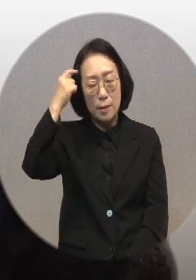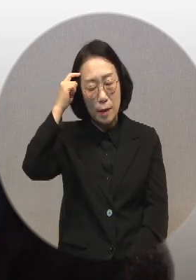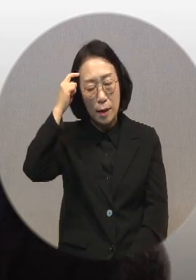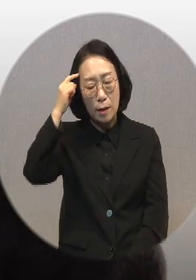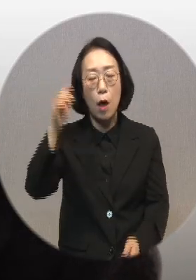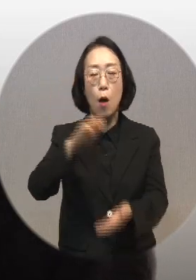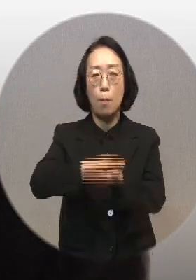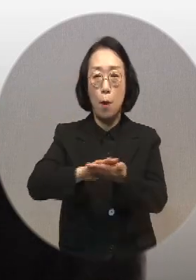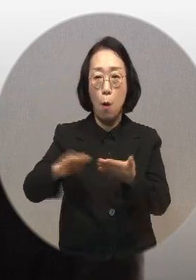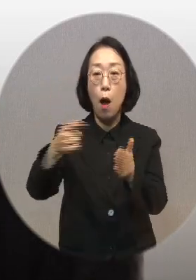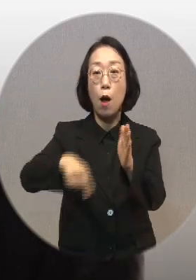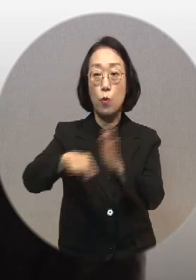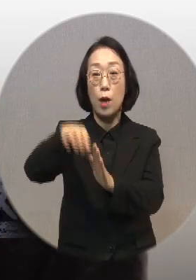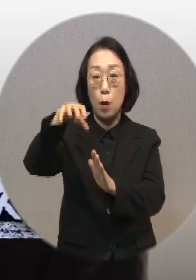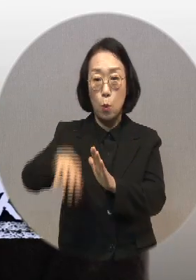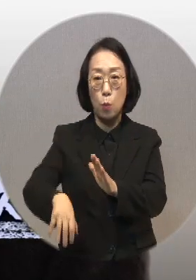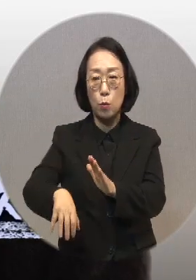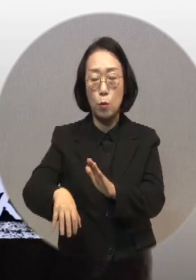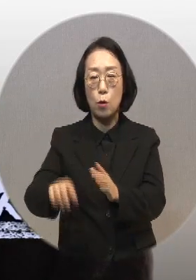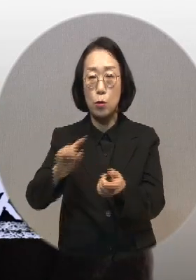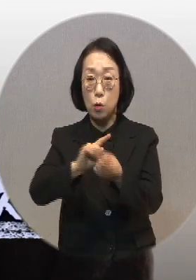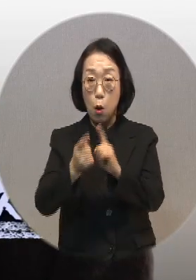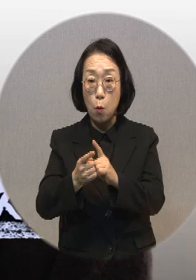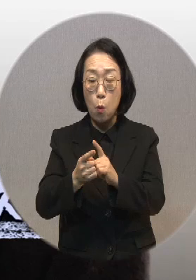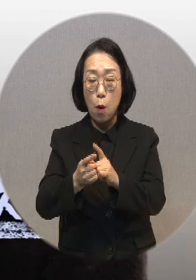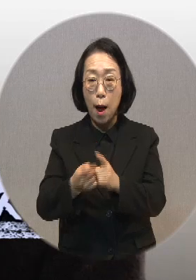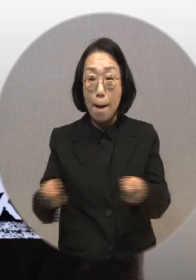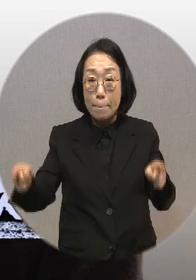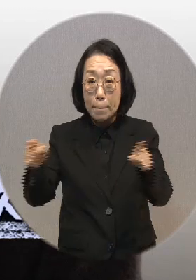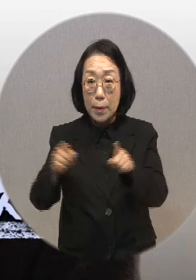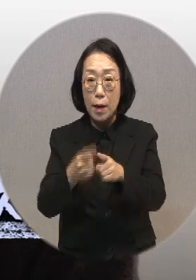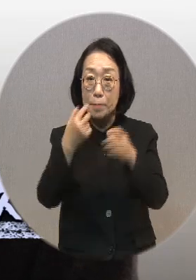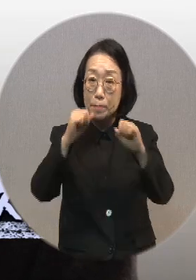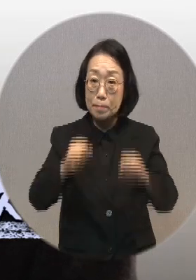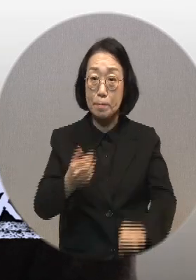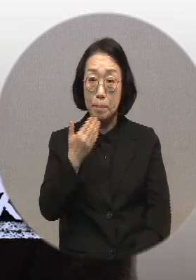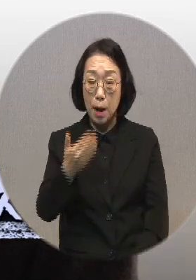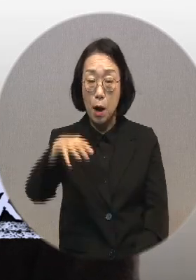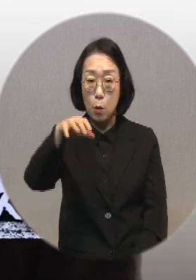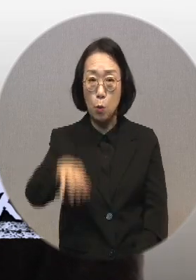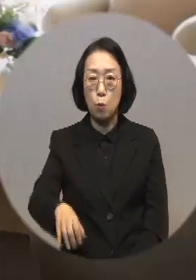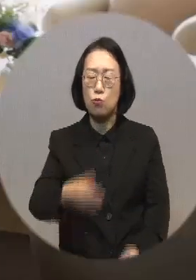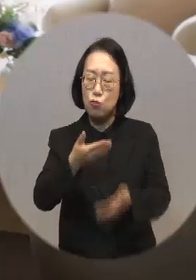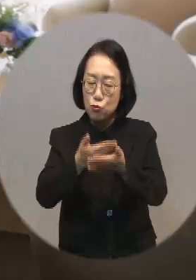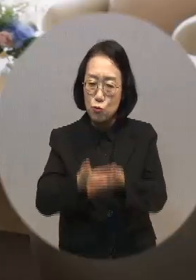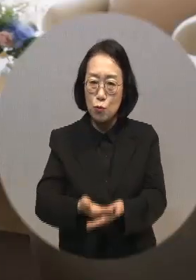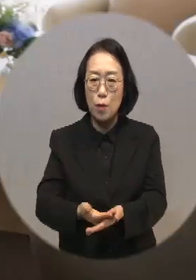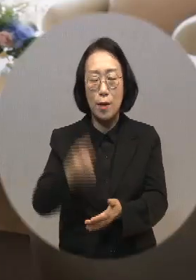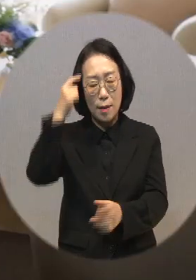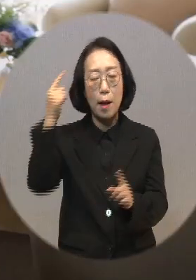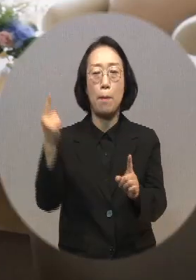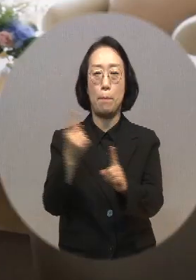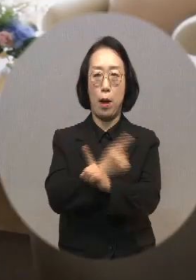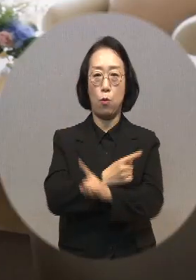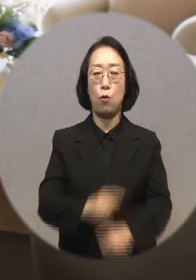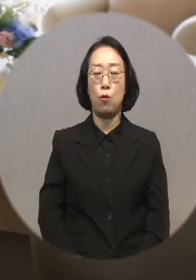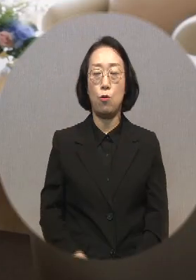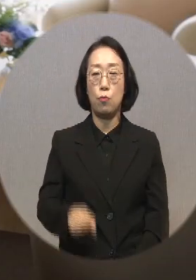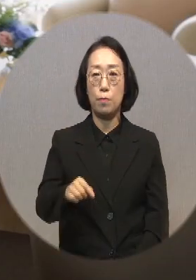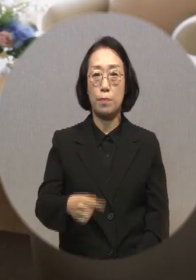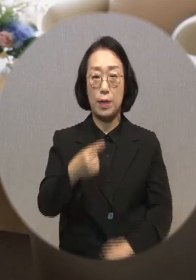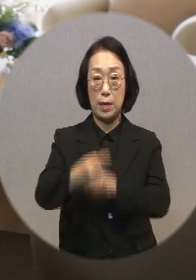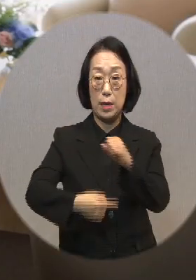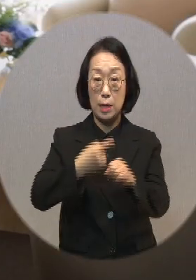장이자 그리고 공존의 장으로 인식을 변화했다는 데에서 큰 가치가 있는 것 같습니다. 그래서 이게 단순히 한